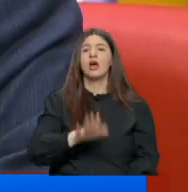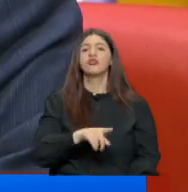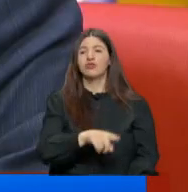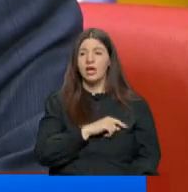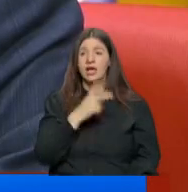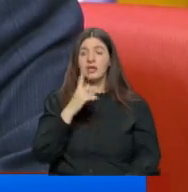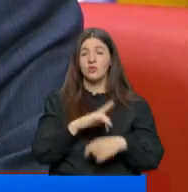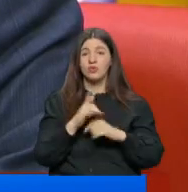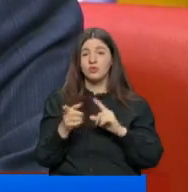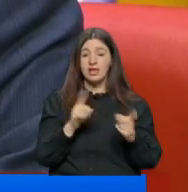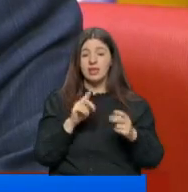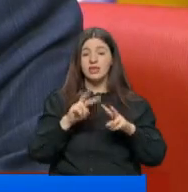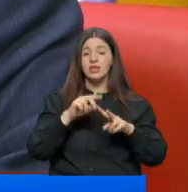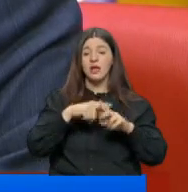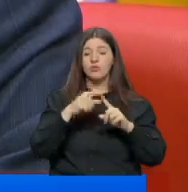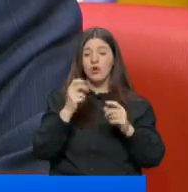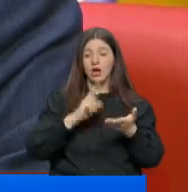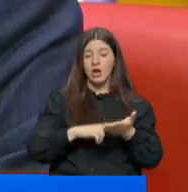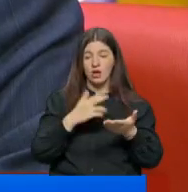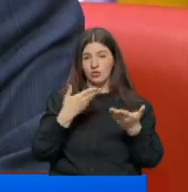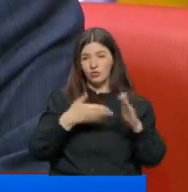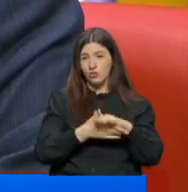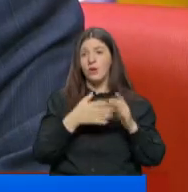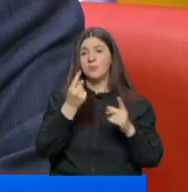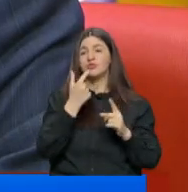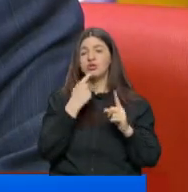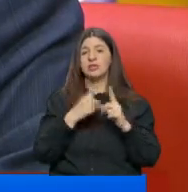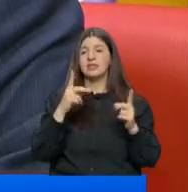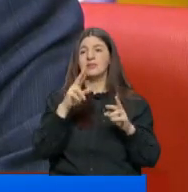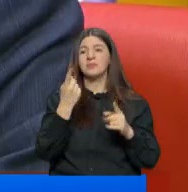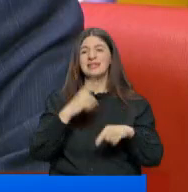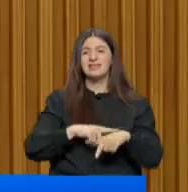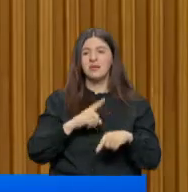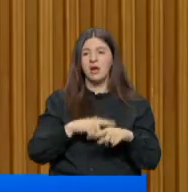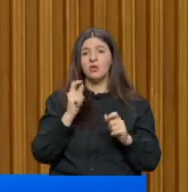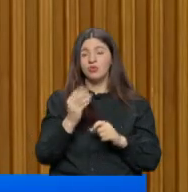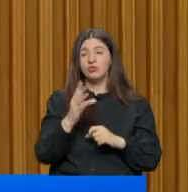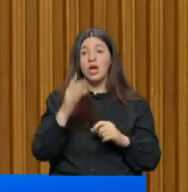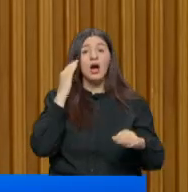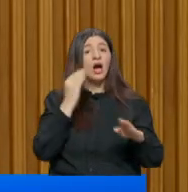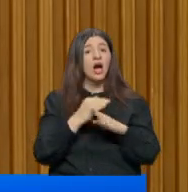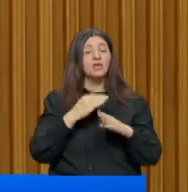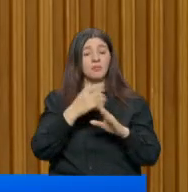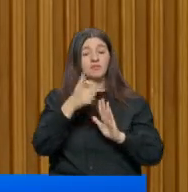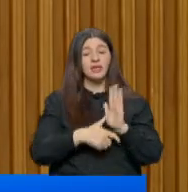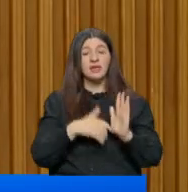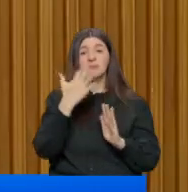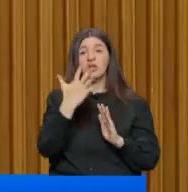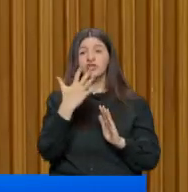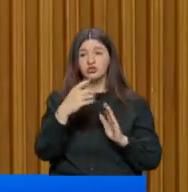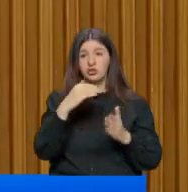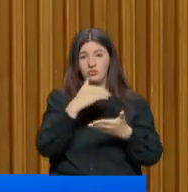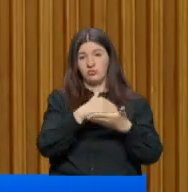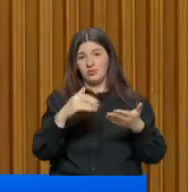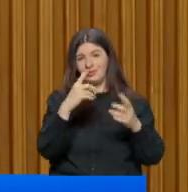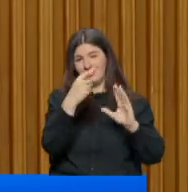kalacak. İki ülkenin NATO'ya kabulü 1,5 yıl gibi bir zamanı alacak. Mutabakat metninin 5.